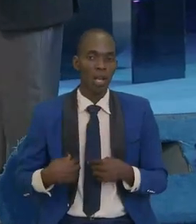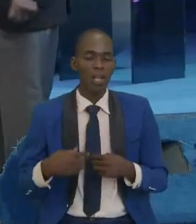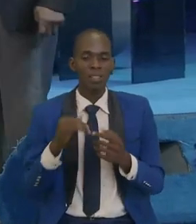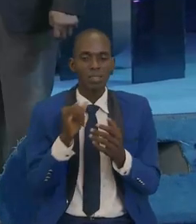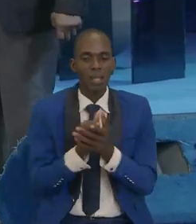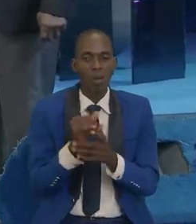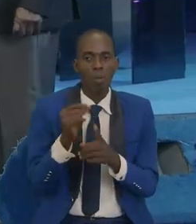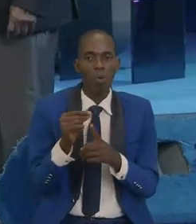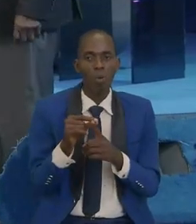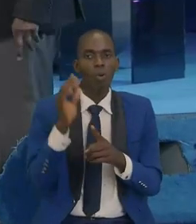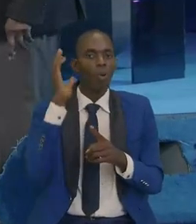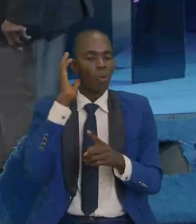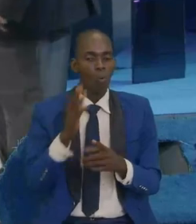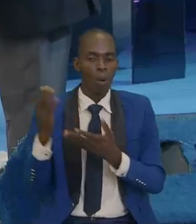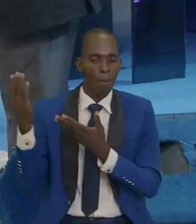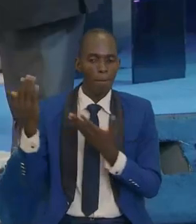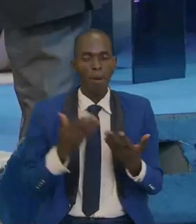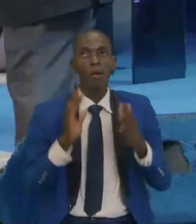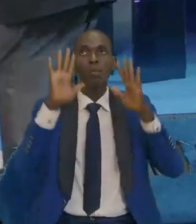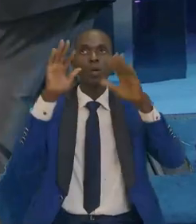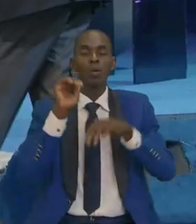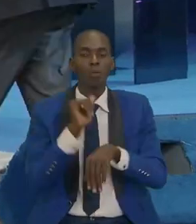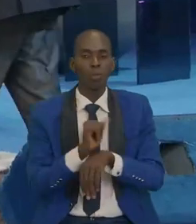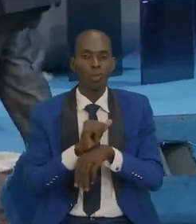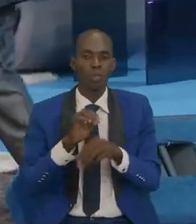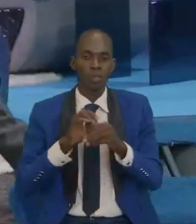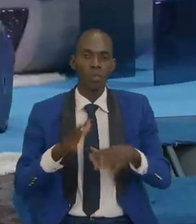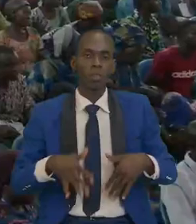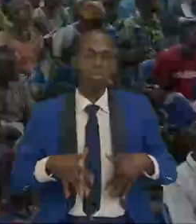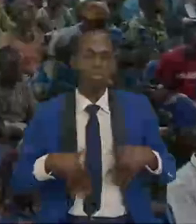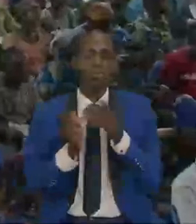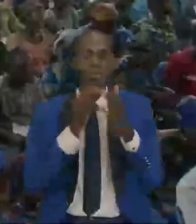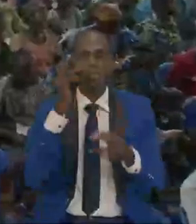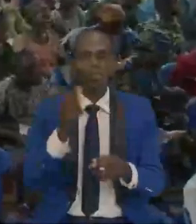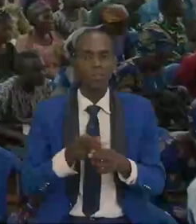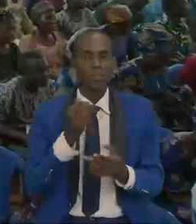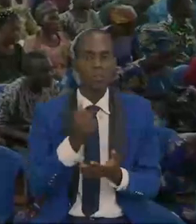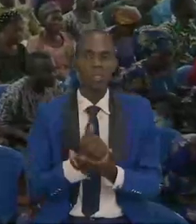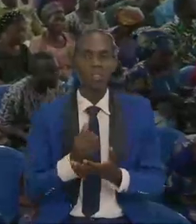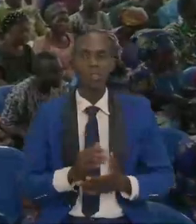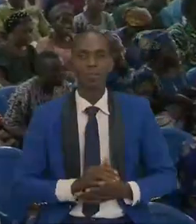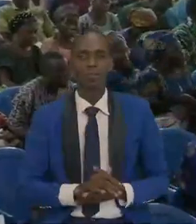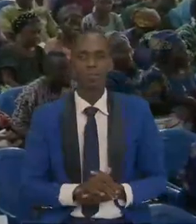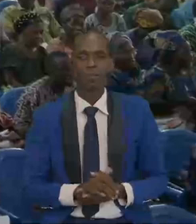et tu crois, et ce message va porter du fruit de miracle dans ta vie.